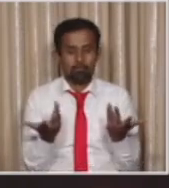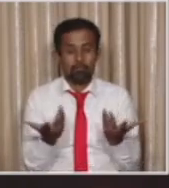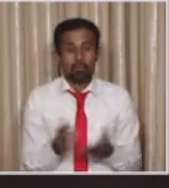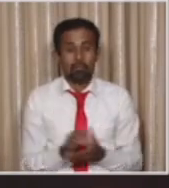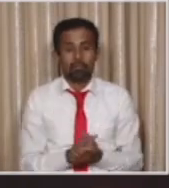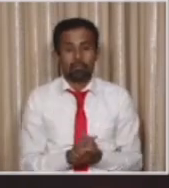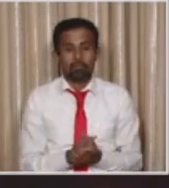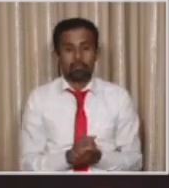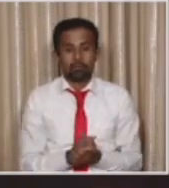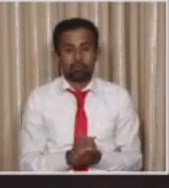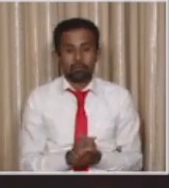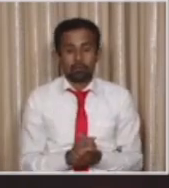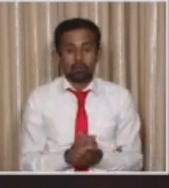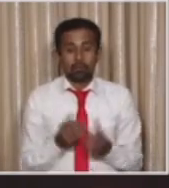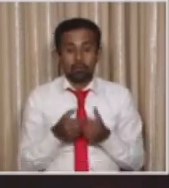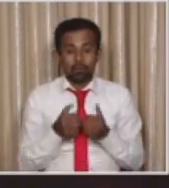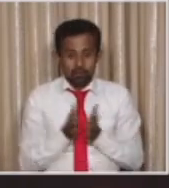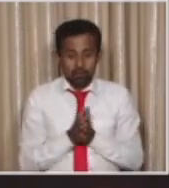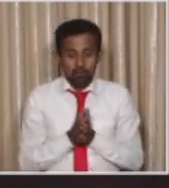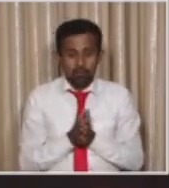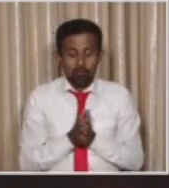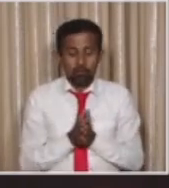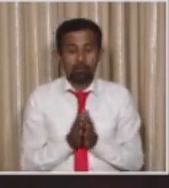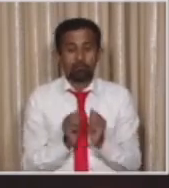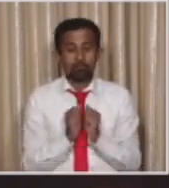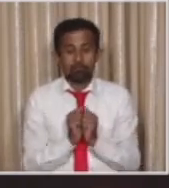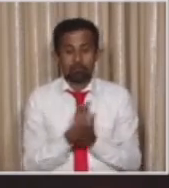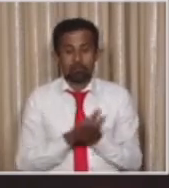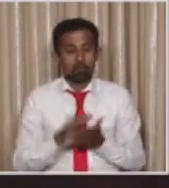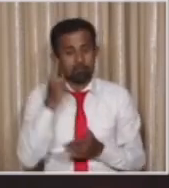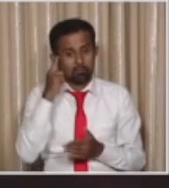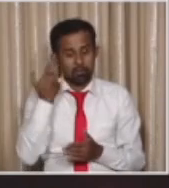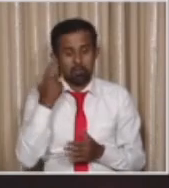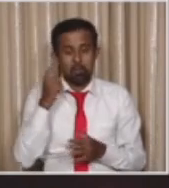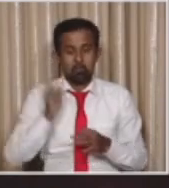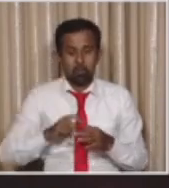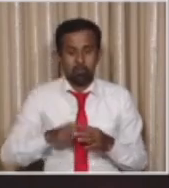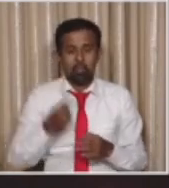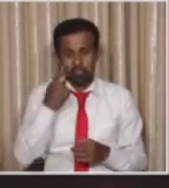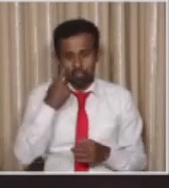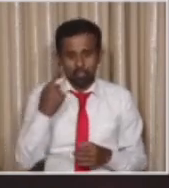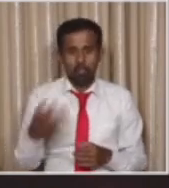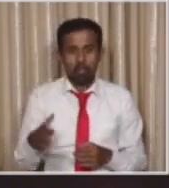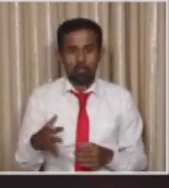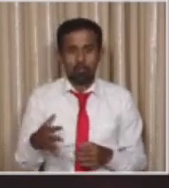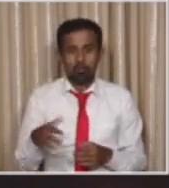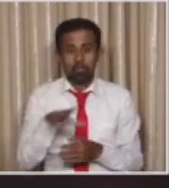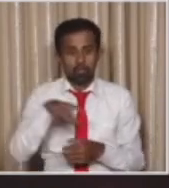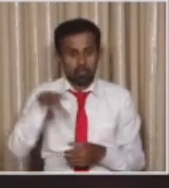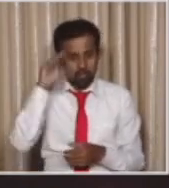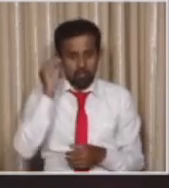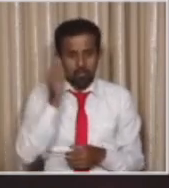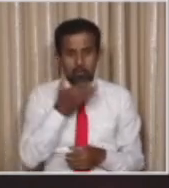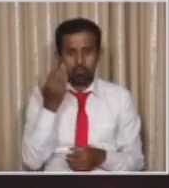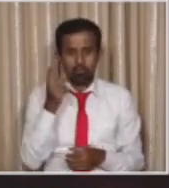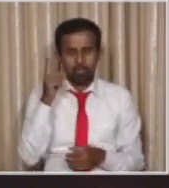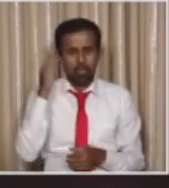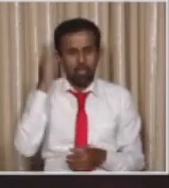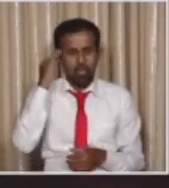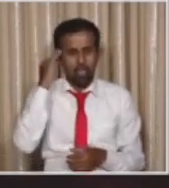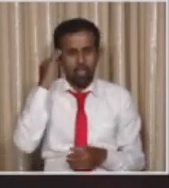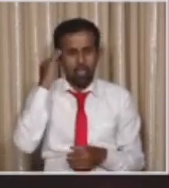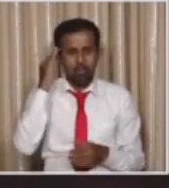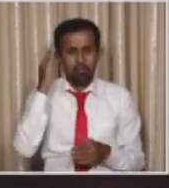මේ ඕවර්ඕල් පික්චර් එක නොදකින ප්‍රශ්නය ඔහු තුල අපි දැක්කා. මේක තේරුම් ගන්න පුළුවන් අර එක නොවන කෙනෙක්